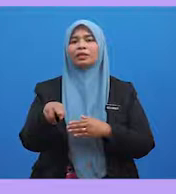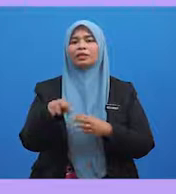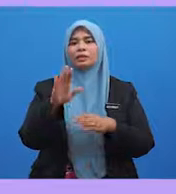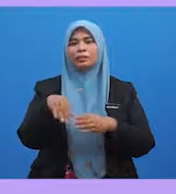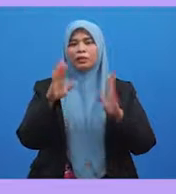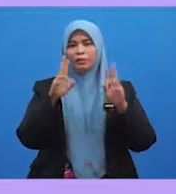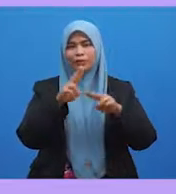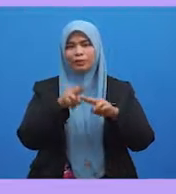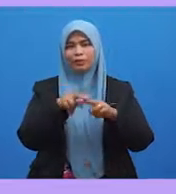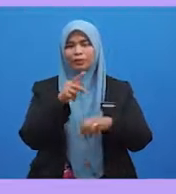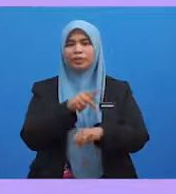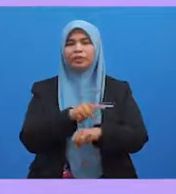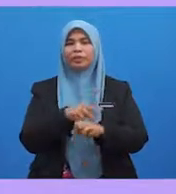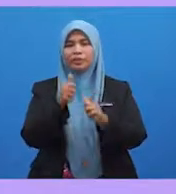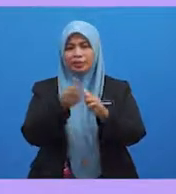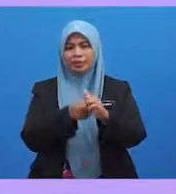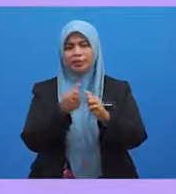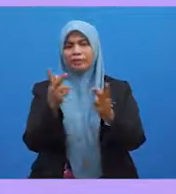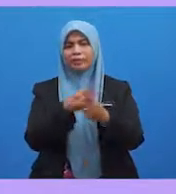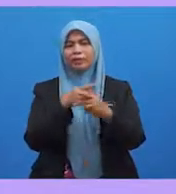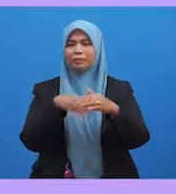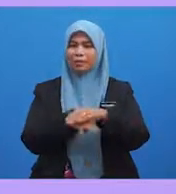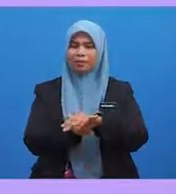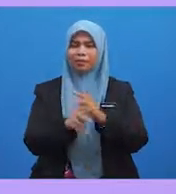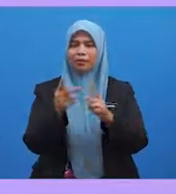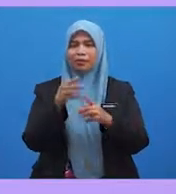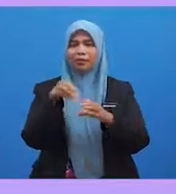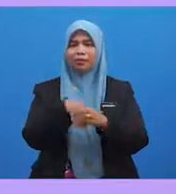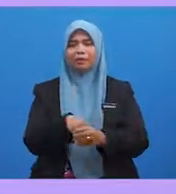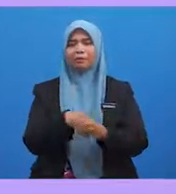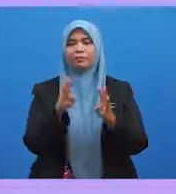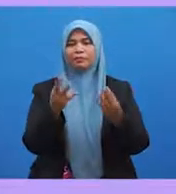duduk ketika setiap kali masuk ke dalam masjid.